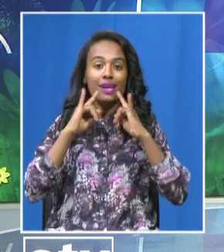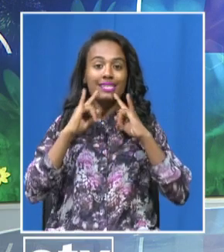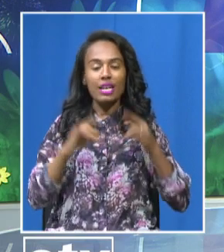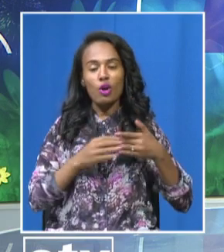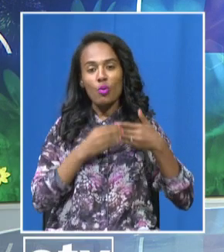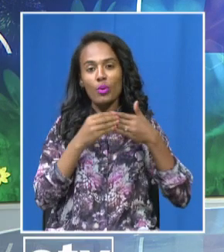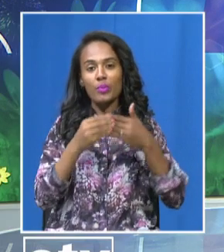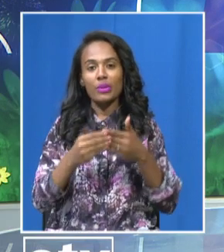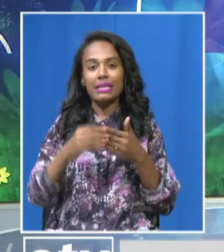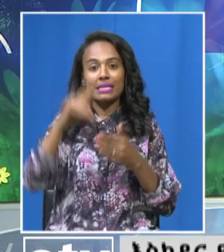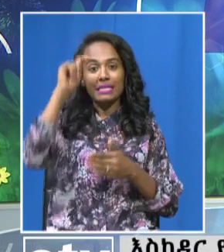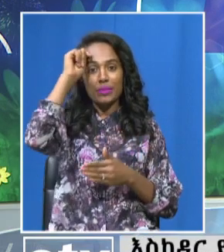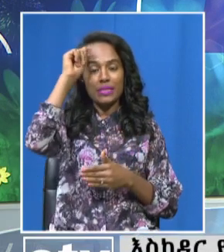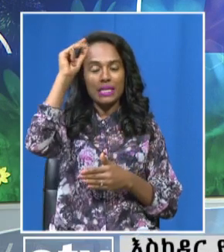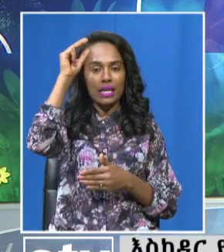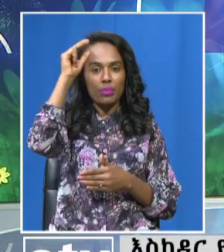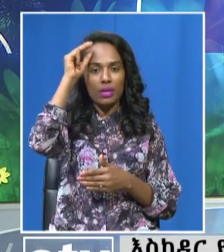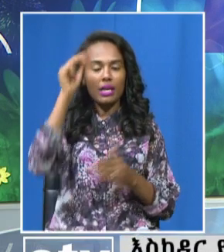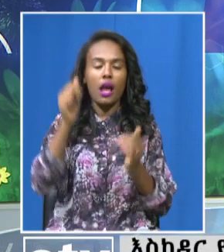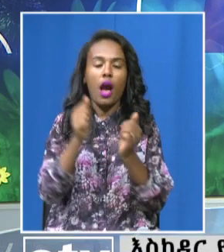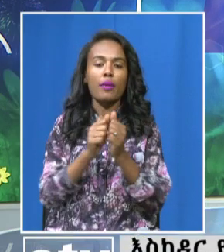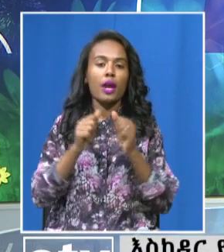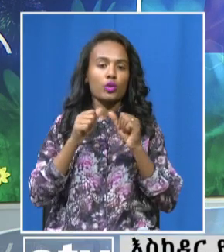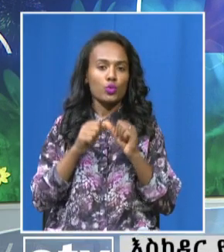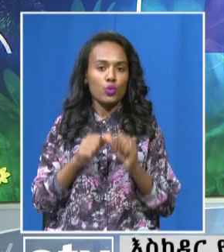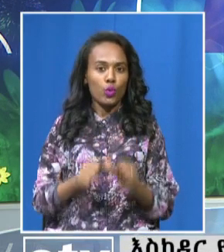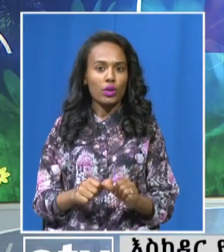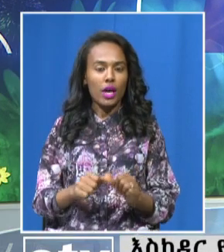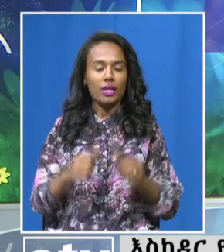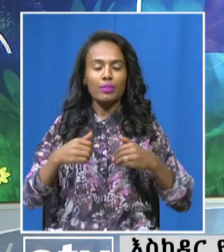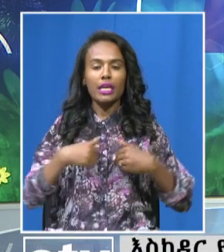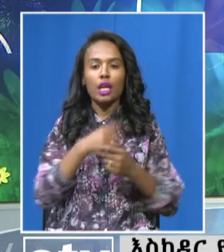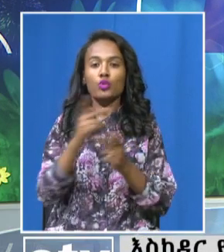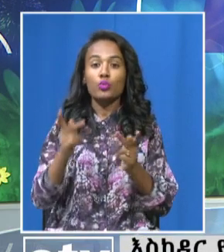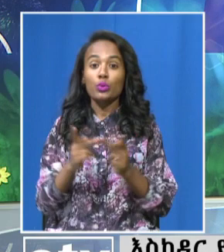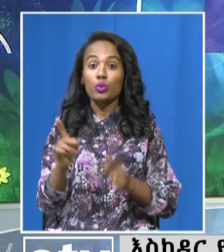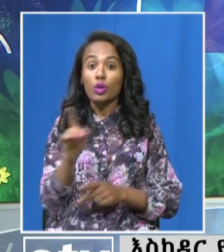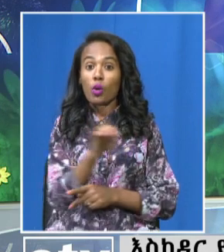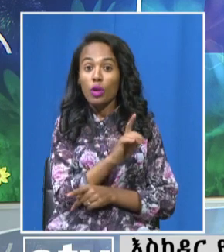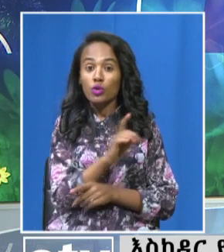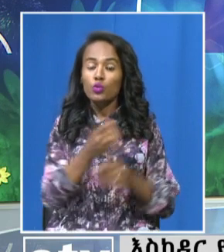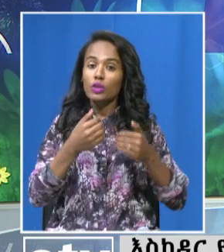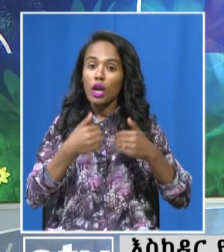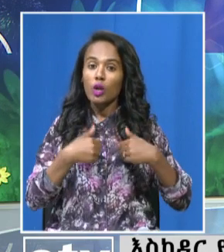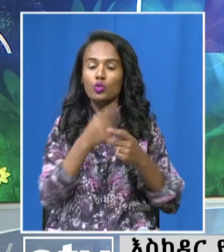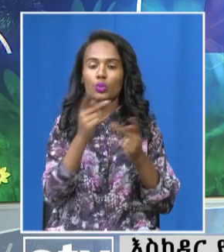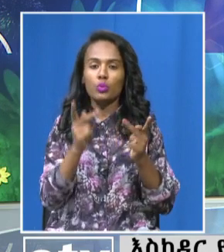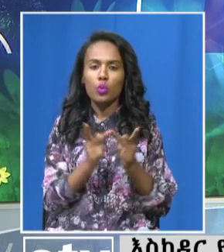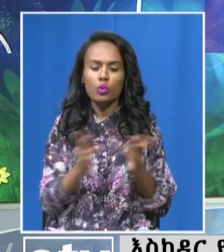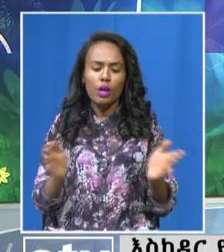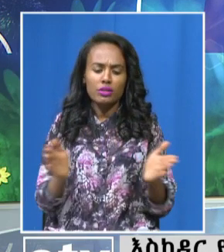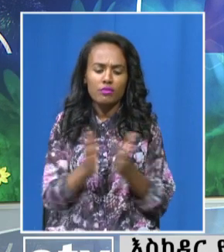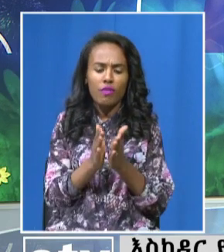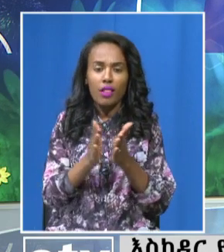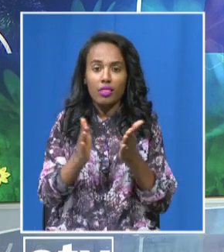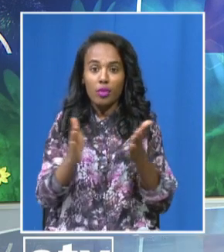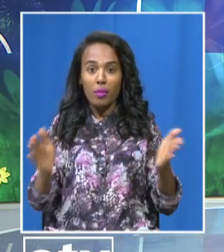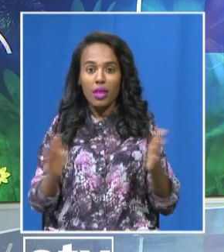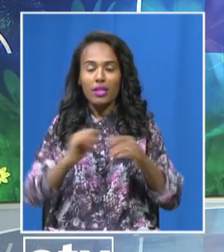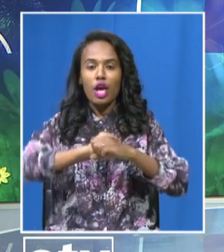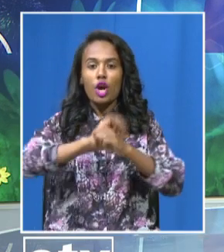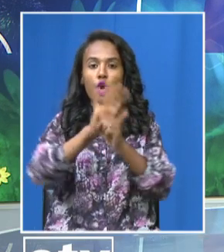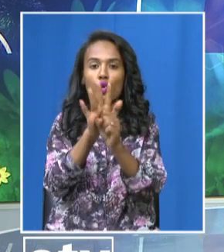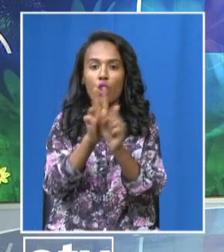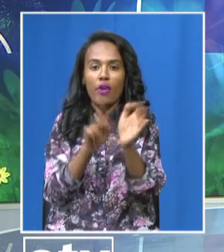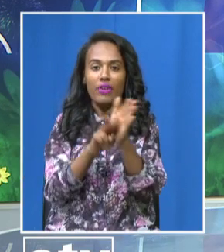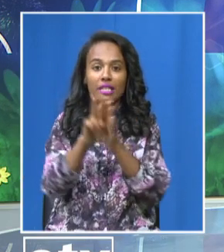ዜና 57ን በመምራት ተመስገን በየነ አብረናችሁን ቆያለን። በያላችሁበት ቦታ ሆናችሁ እንዳላችሁበት ቦታ ስፋትና ጥበት ታዲያ የኮሮና